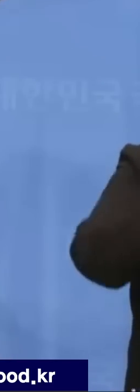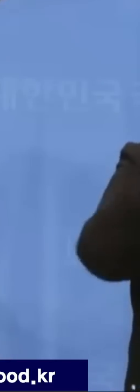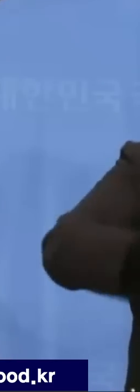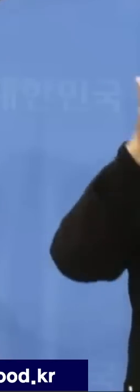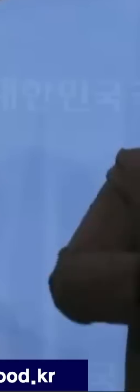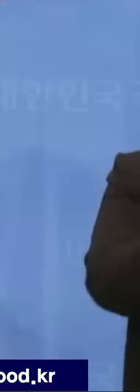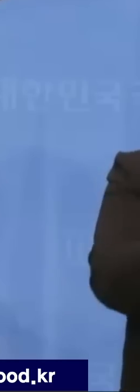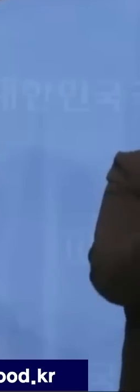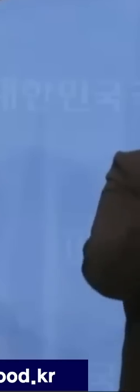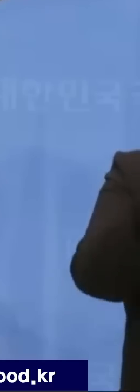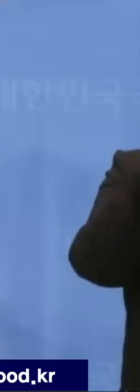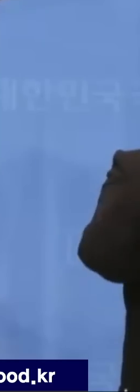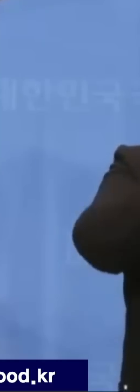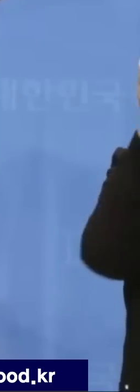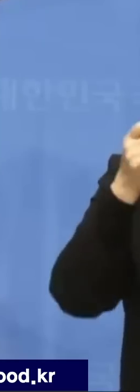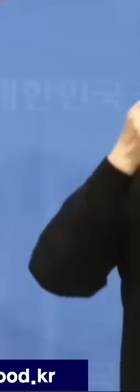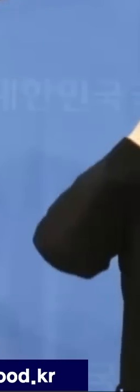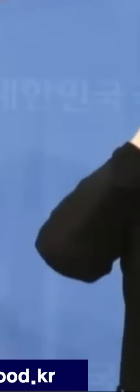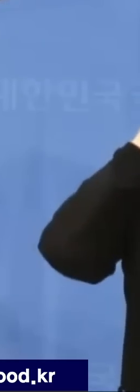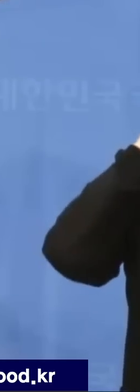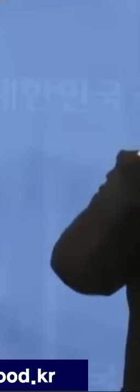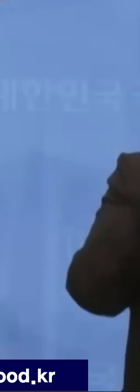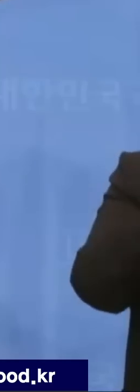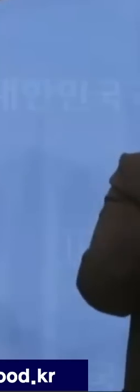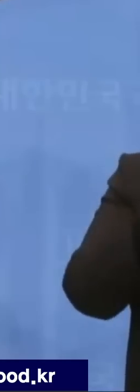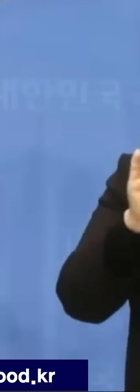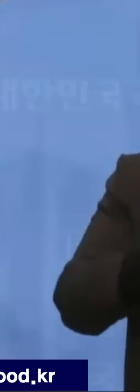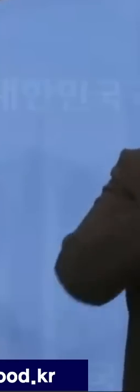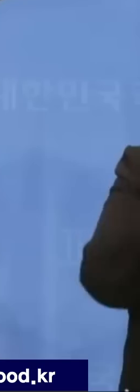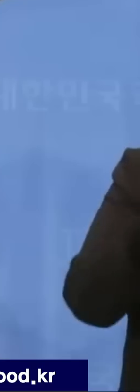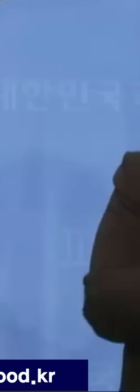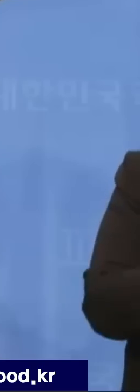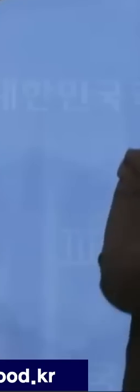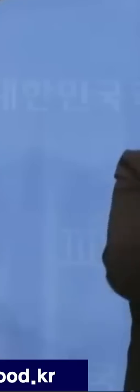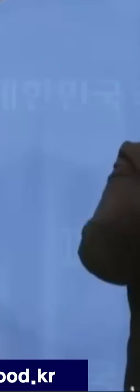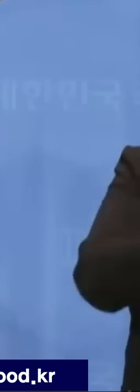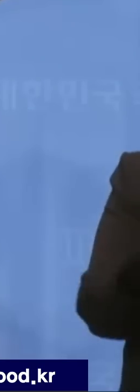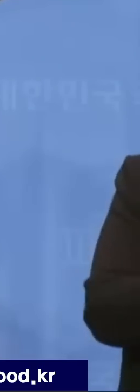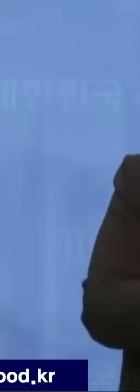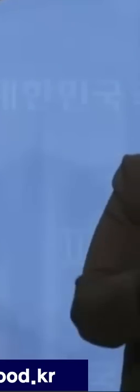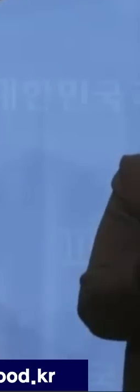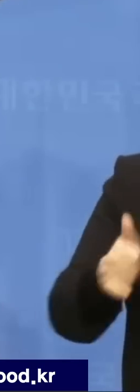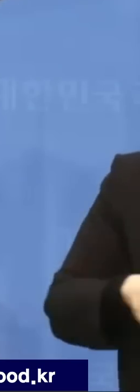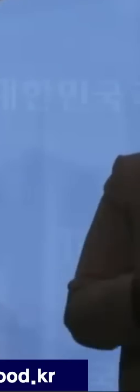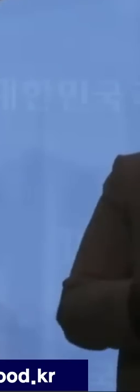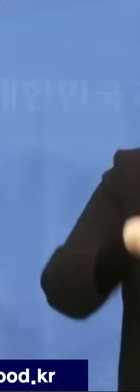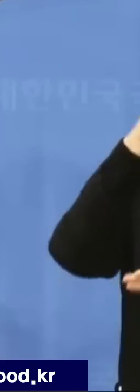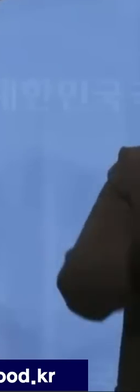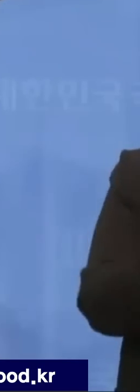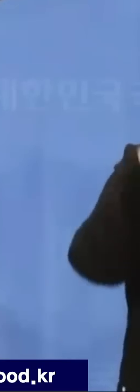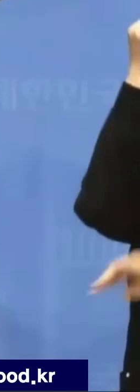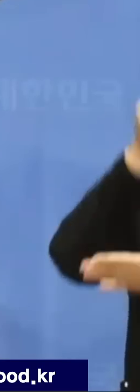절대 불가하다. MB 사면을 의결할 경우 국민의 뜻과 법과